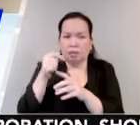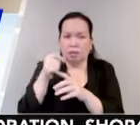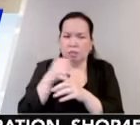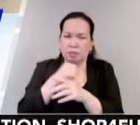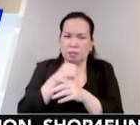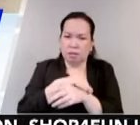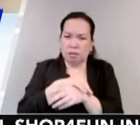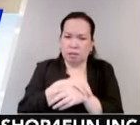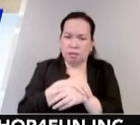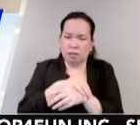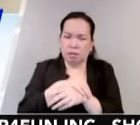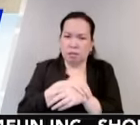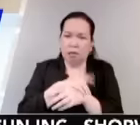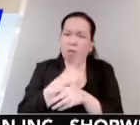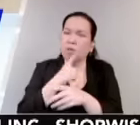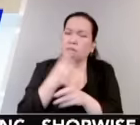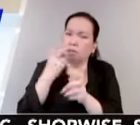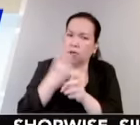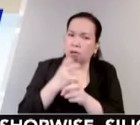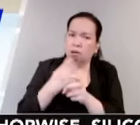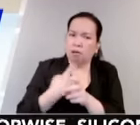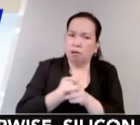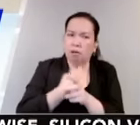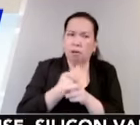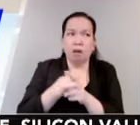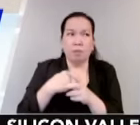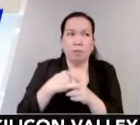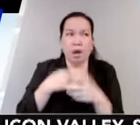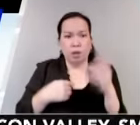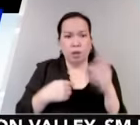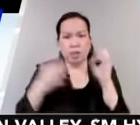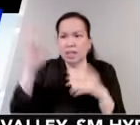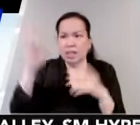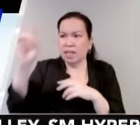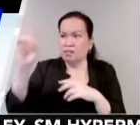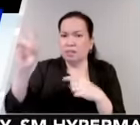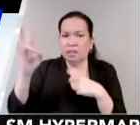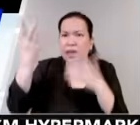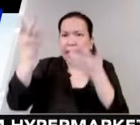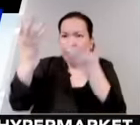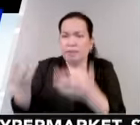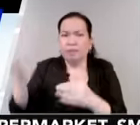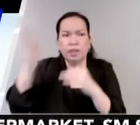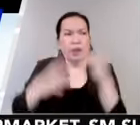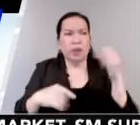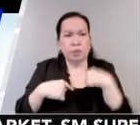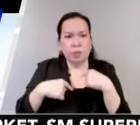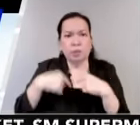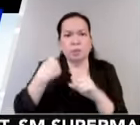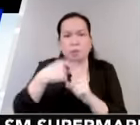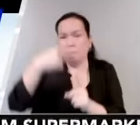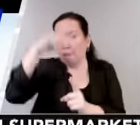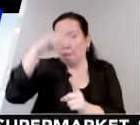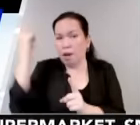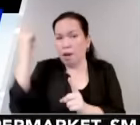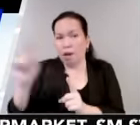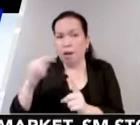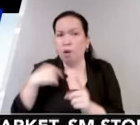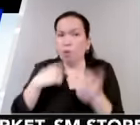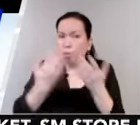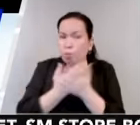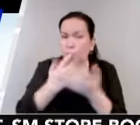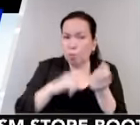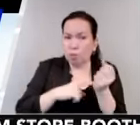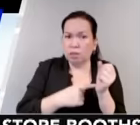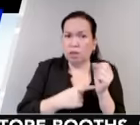pa po sa akin, 70 kilo. Black belter pa. Black belter pa po ka kasi wala ako lang po sa... Ilang araw